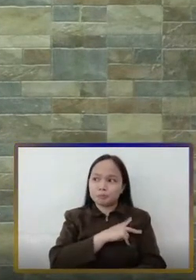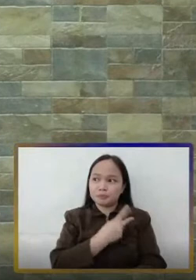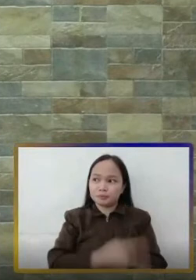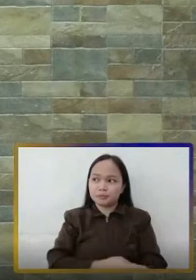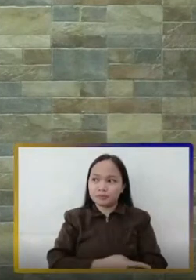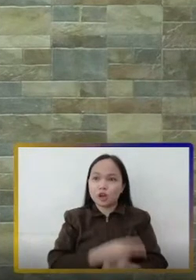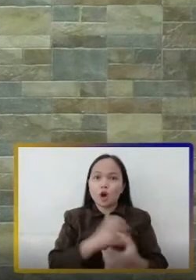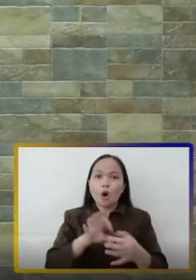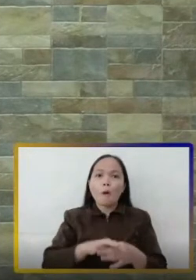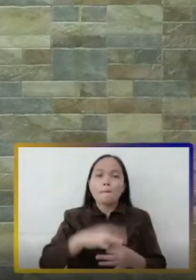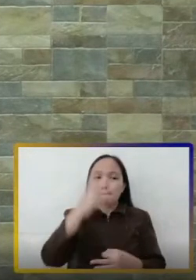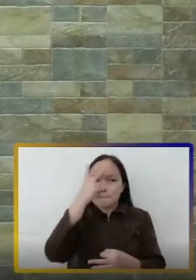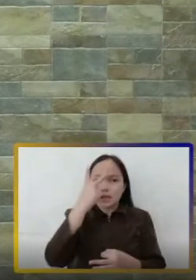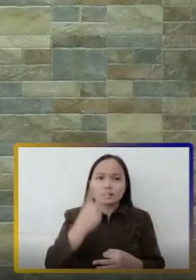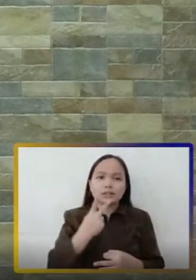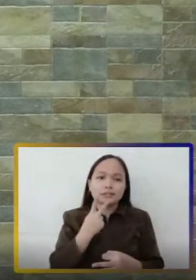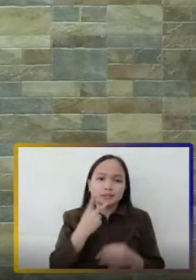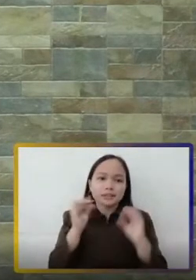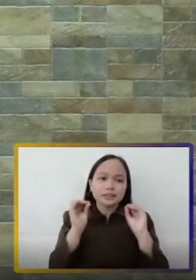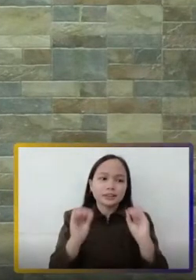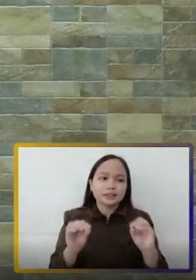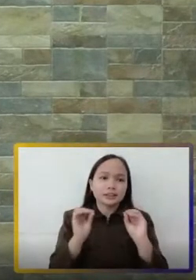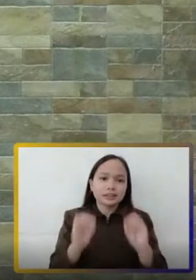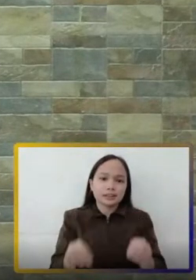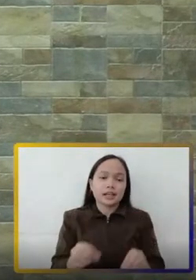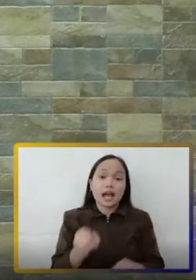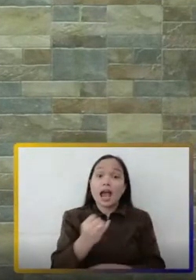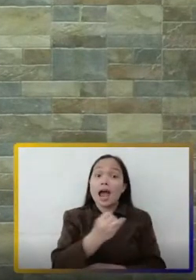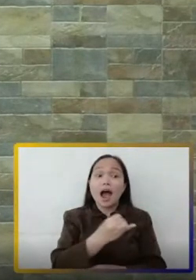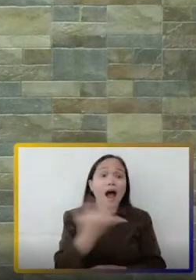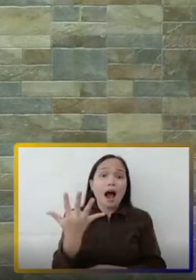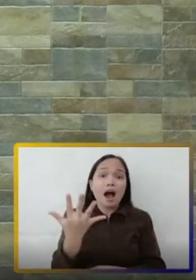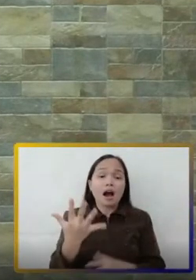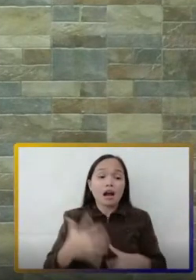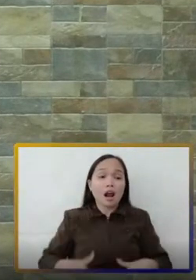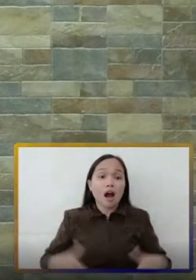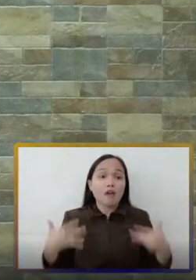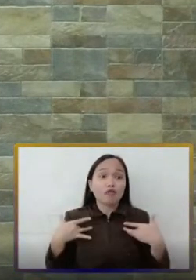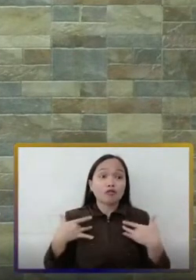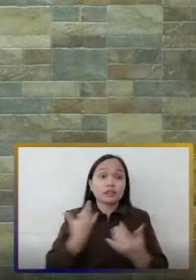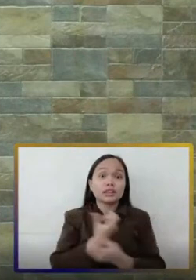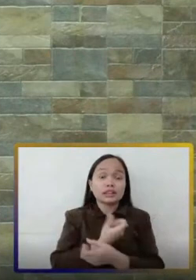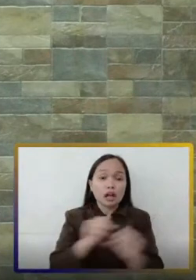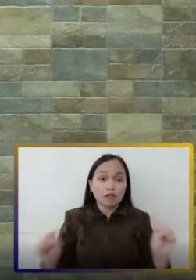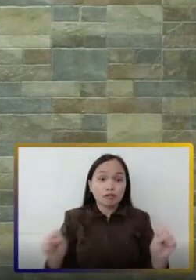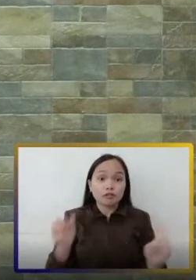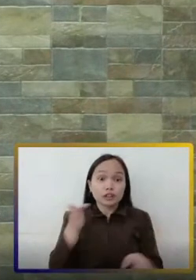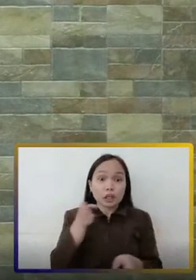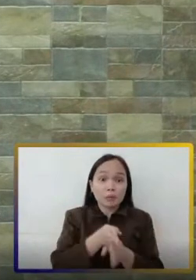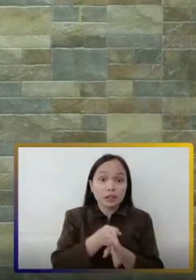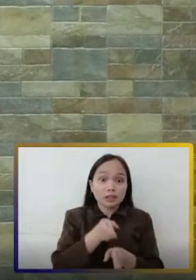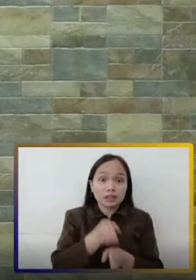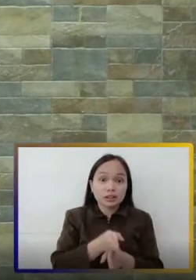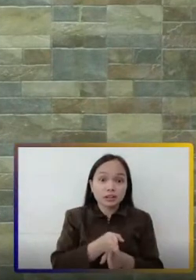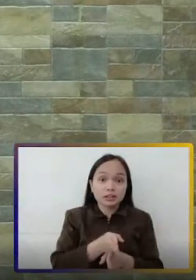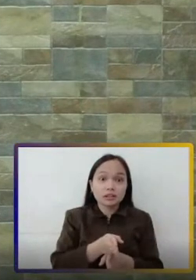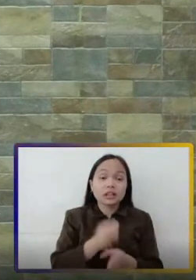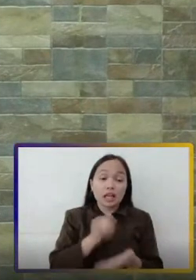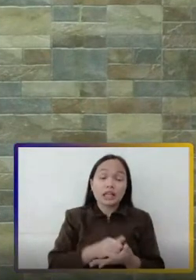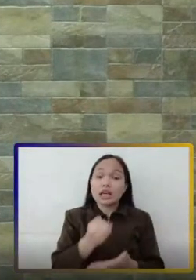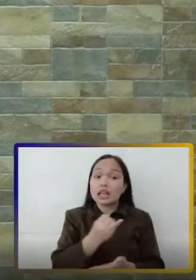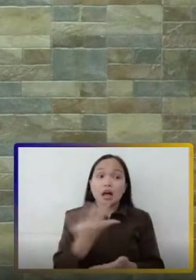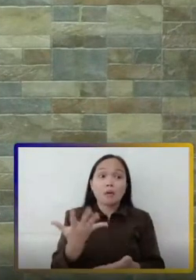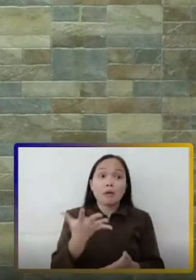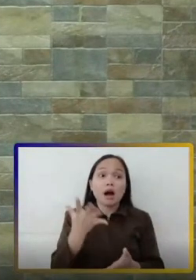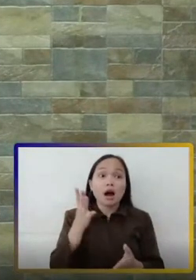of parenting. Ilang buhay ang na-save doon sa bus? Ilang buhay ng mga bata,